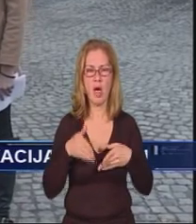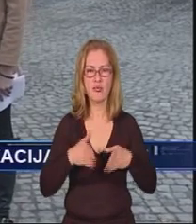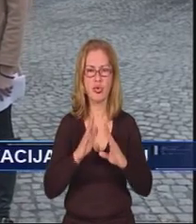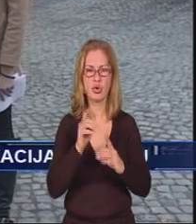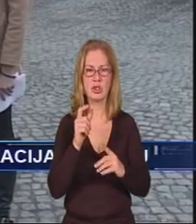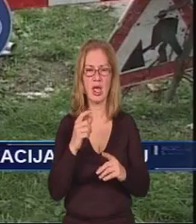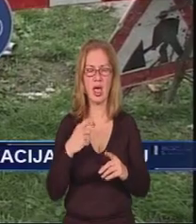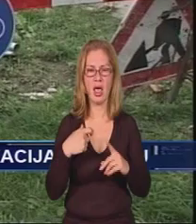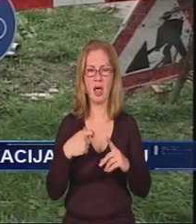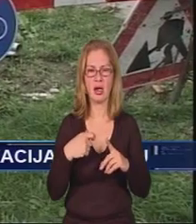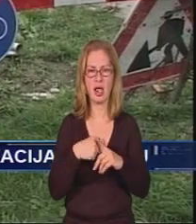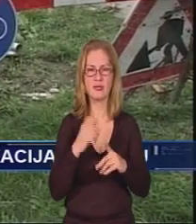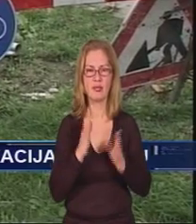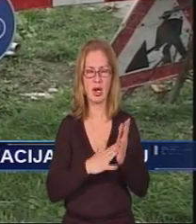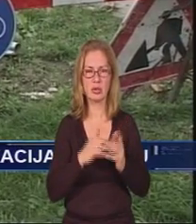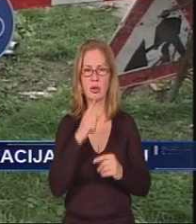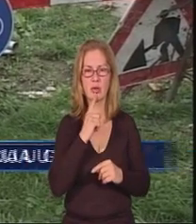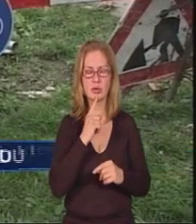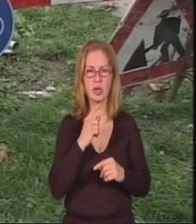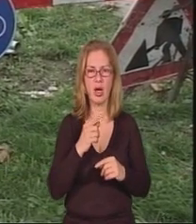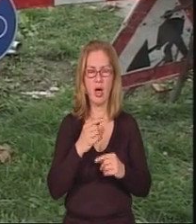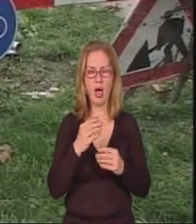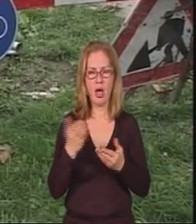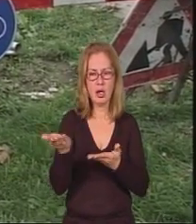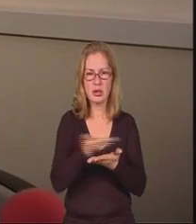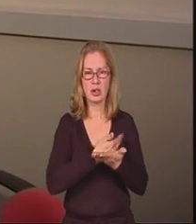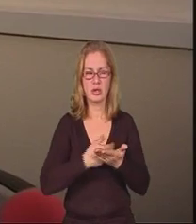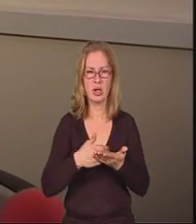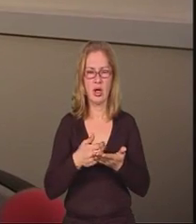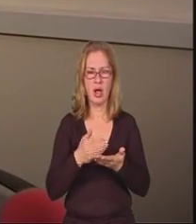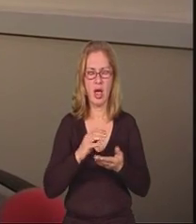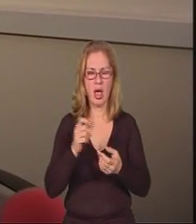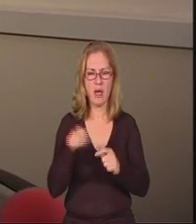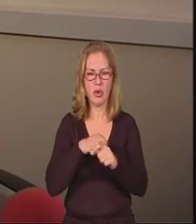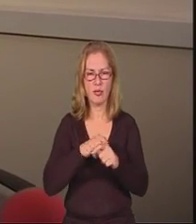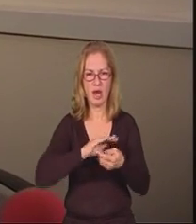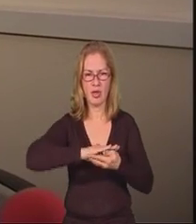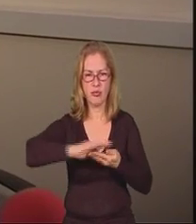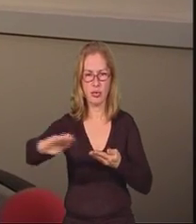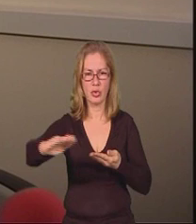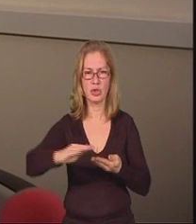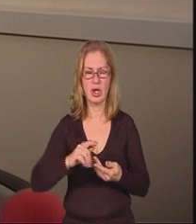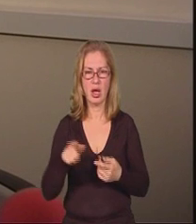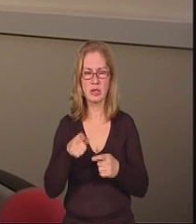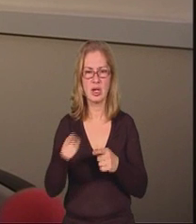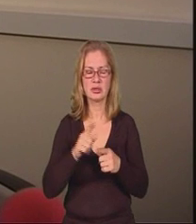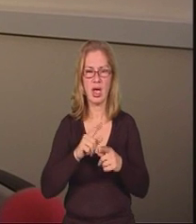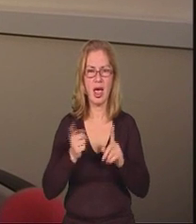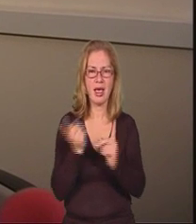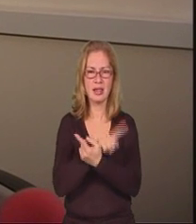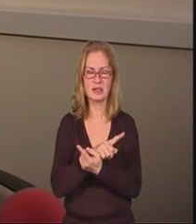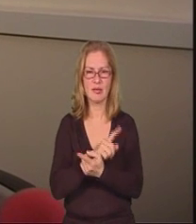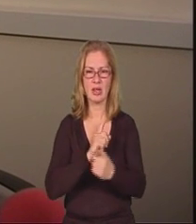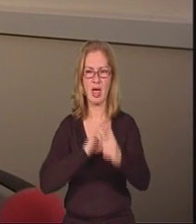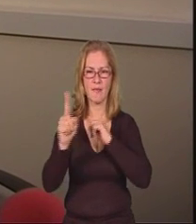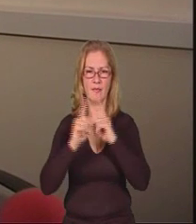bulevara Kneza Miloša, gde su započeti radovi na skidanju oštećenih slojeva. Na raskrsnici se saobraćaj odvija uz privremenu izmenu režima